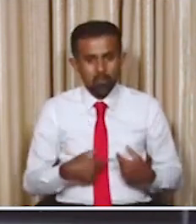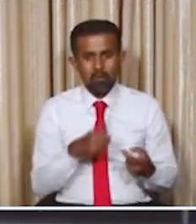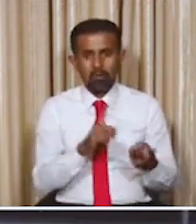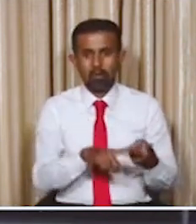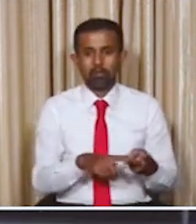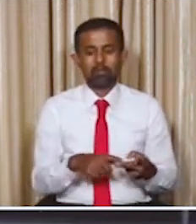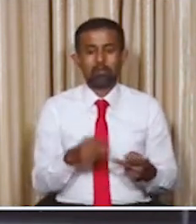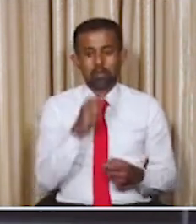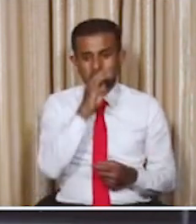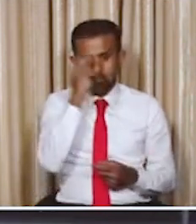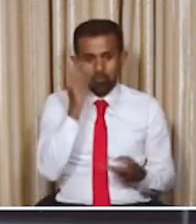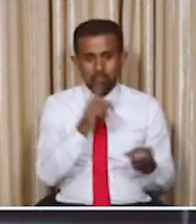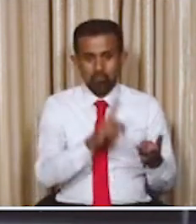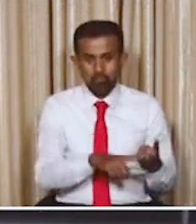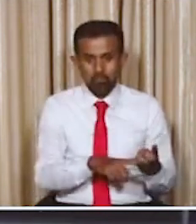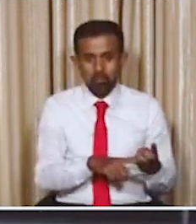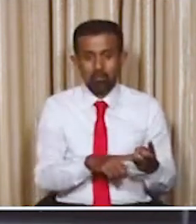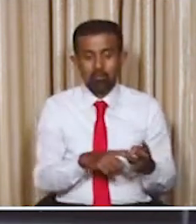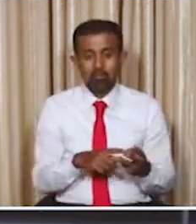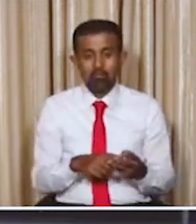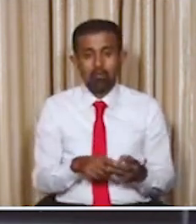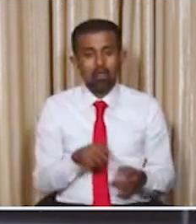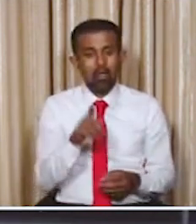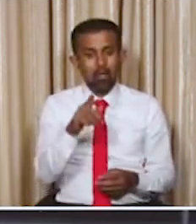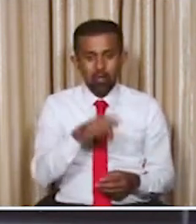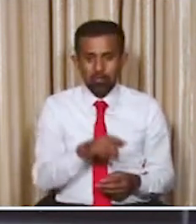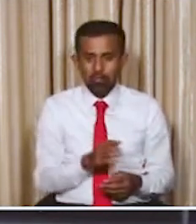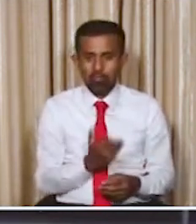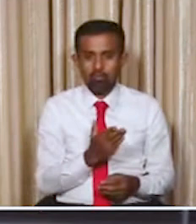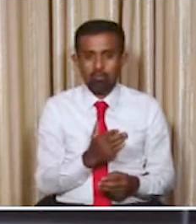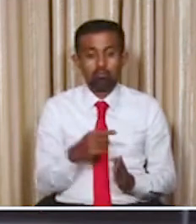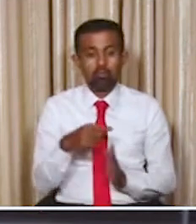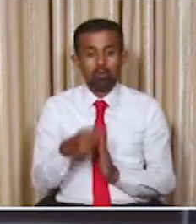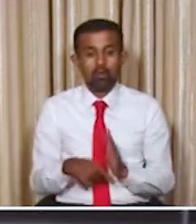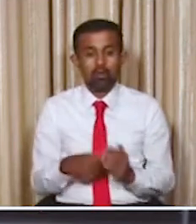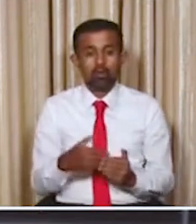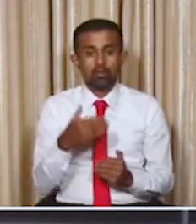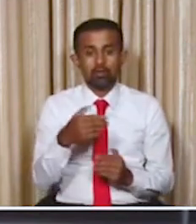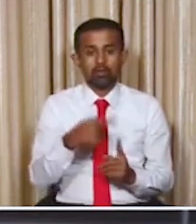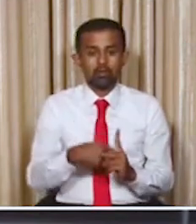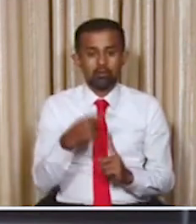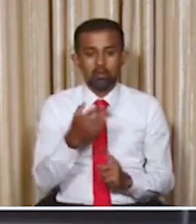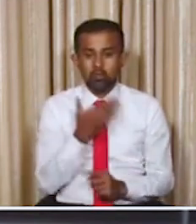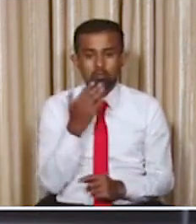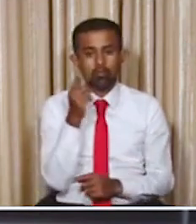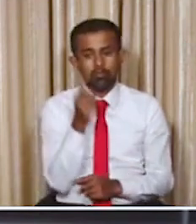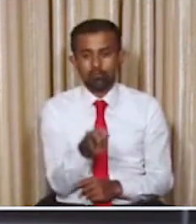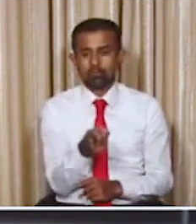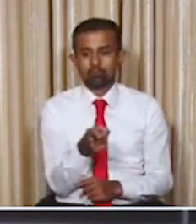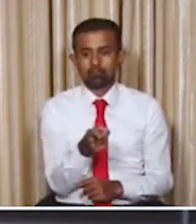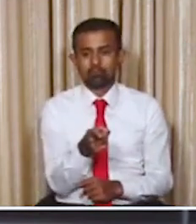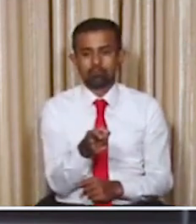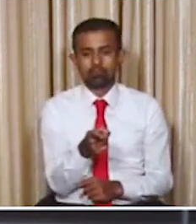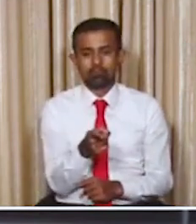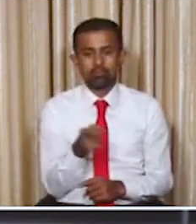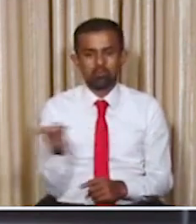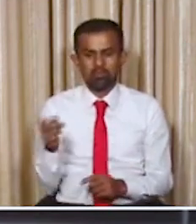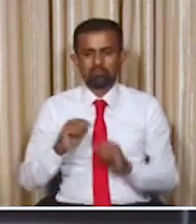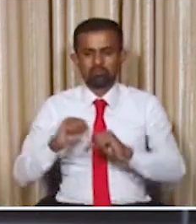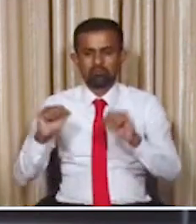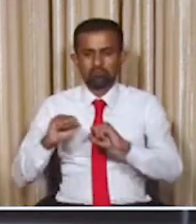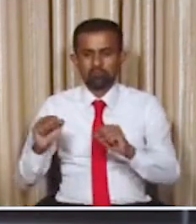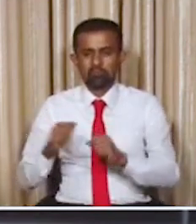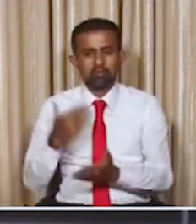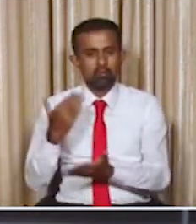රාජපක්ෂද මෛත්‍රීපාලද මේක කවුරු කළත් මේ රට ඉදිරියට ගොඩ දාන්න පුළුවන්ද? මොකද මේ උද්ඝෝෂණ